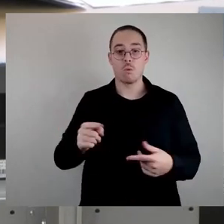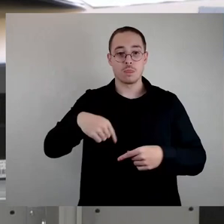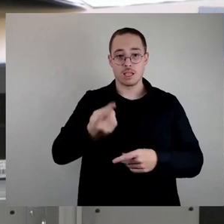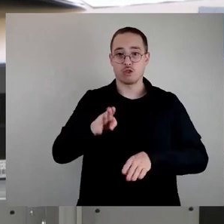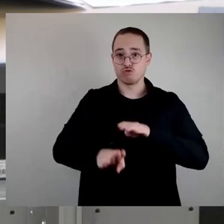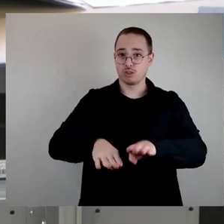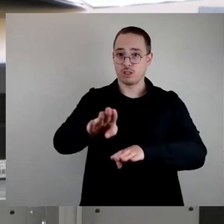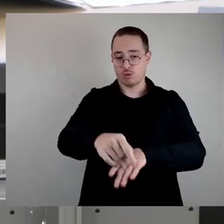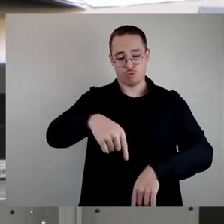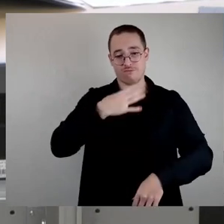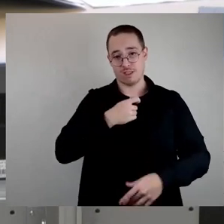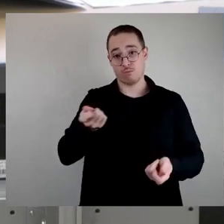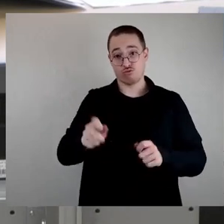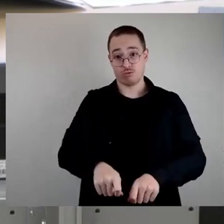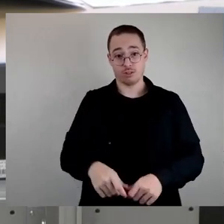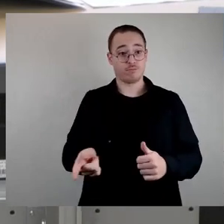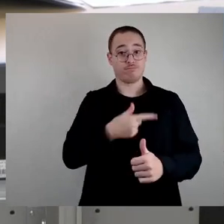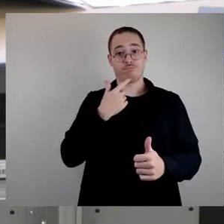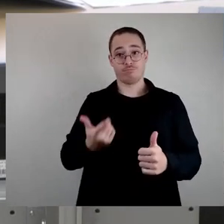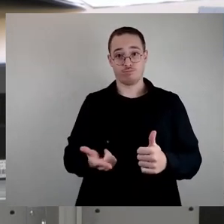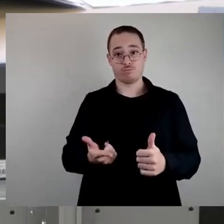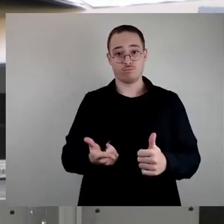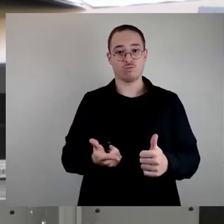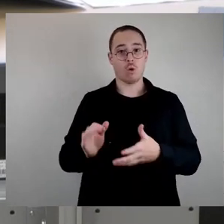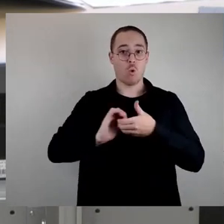auch beschließen, und zwar eine Koalition der